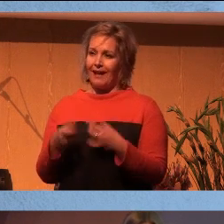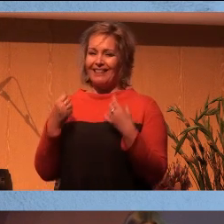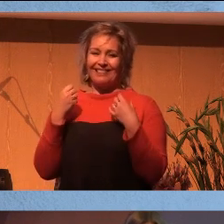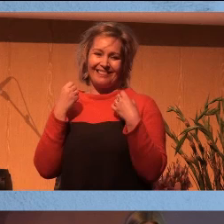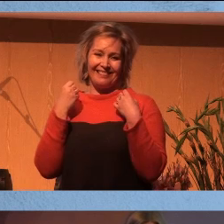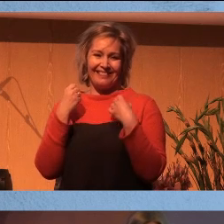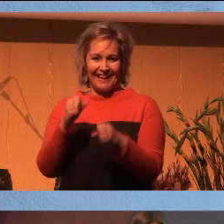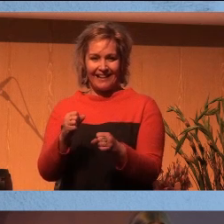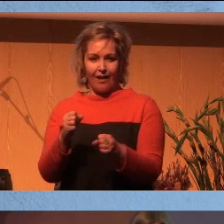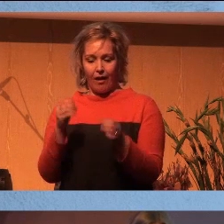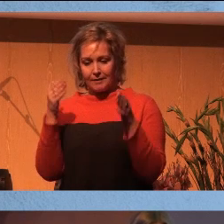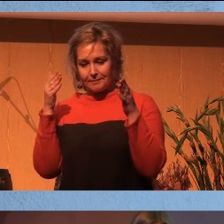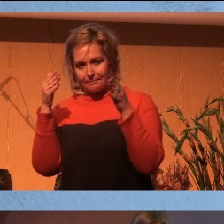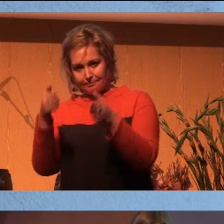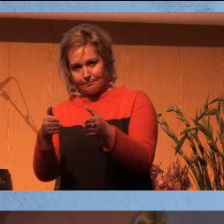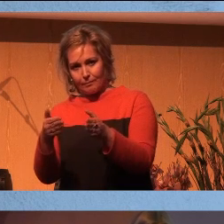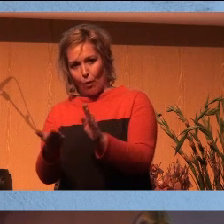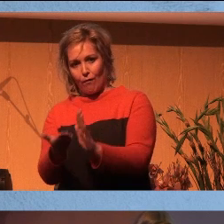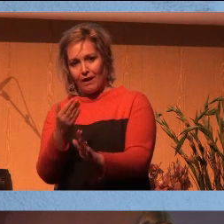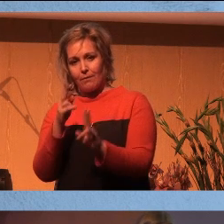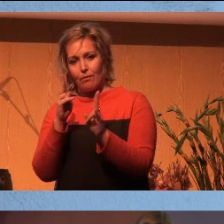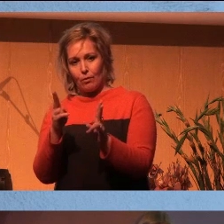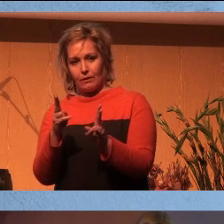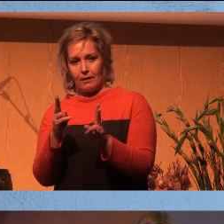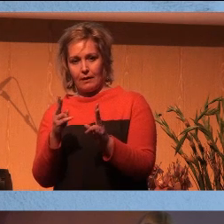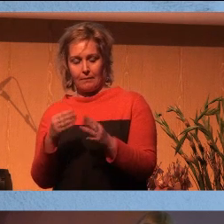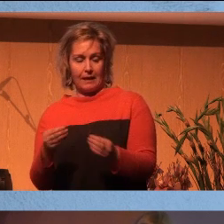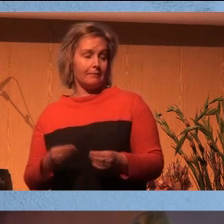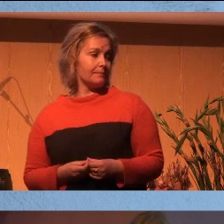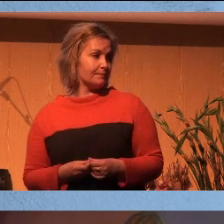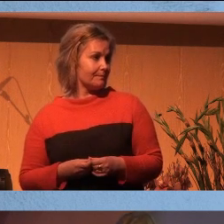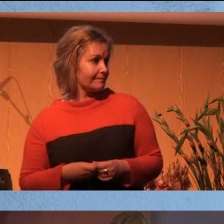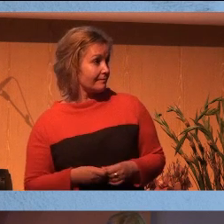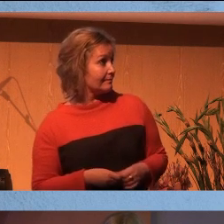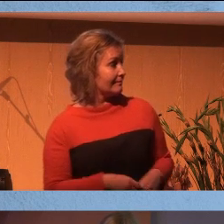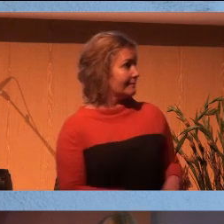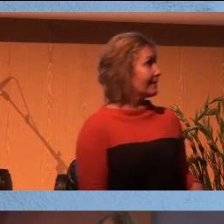tiltak rettet mot å fremme brukermedvirkning.